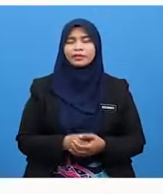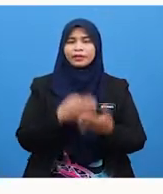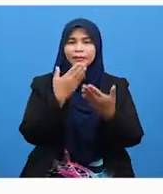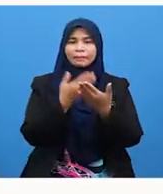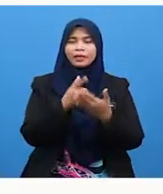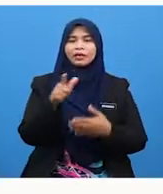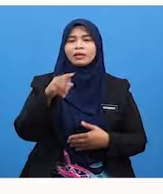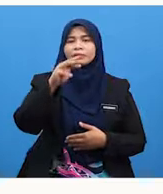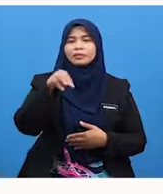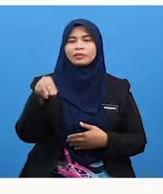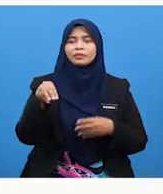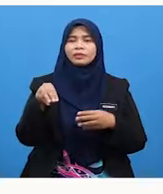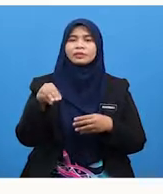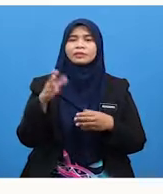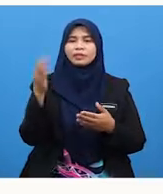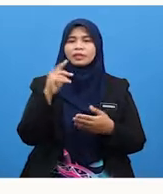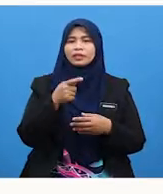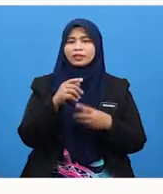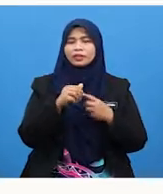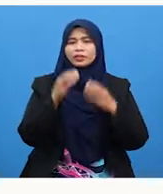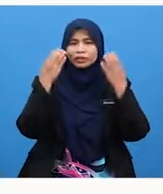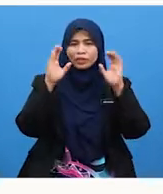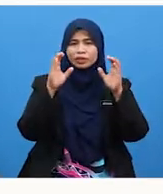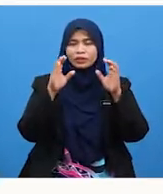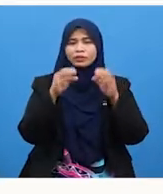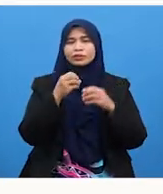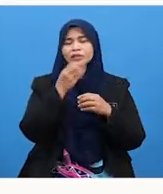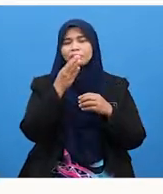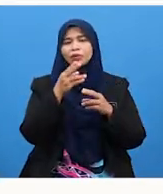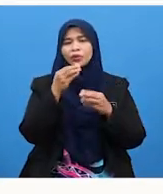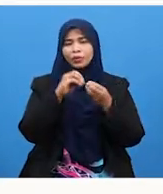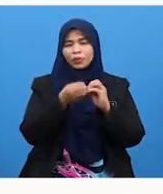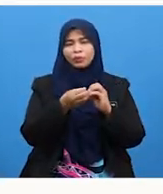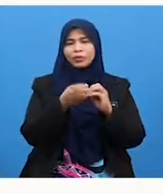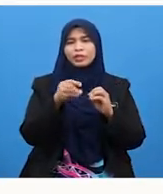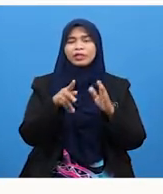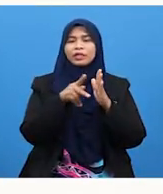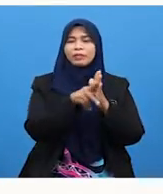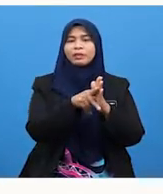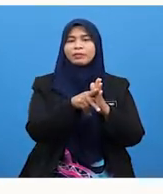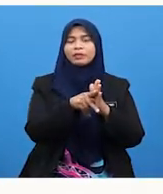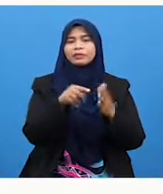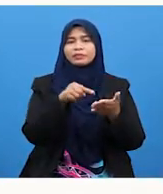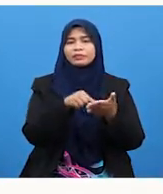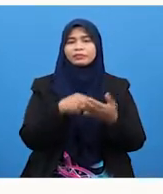Baiklah murid-murid, mari ikut cikgu menyebut nombor yang dipaparkan ini.